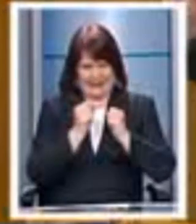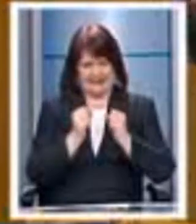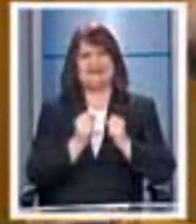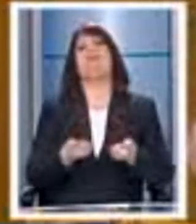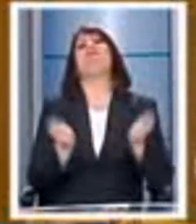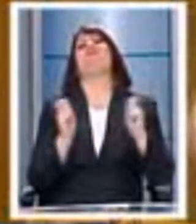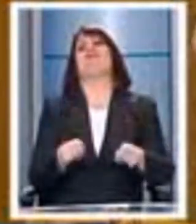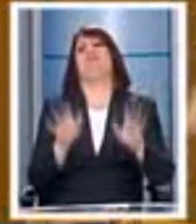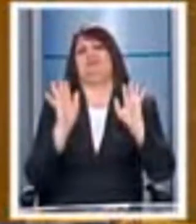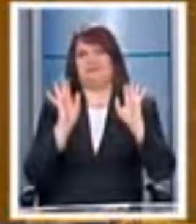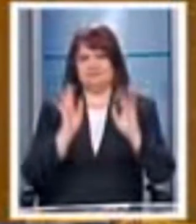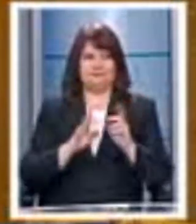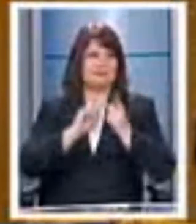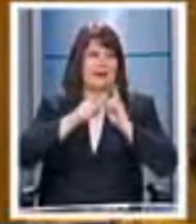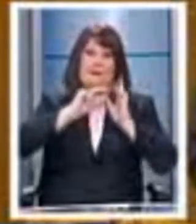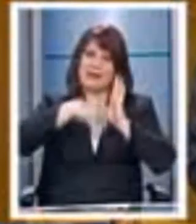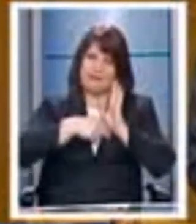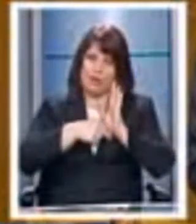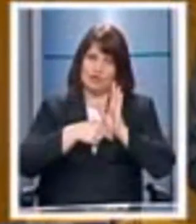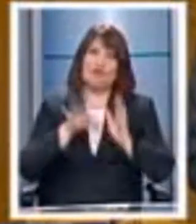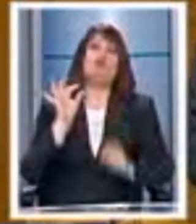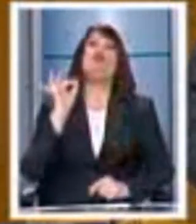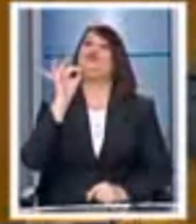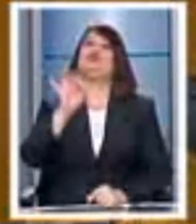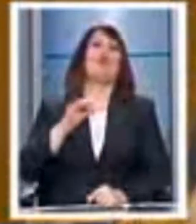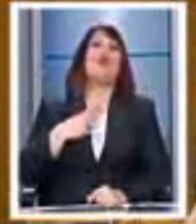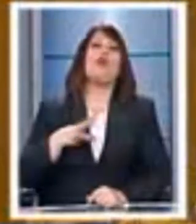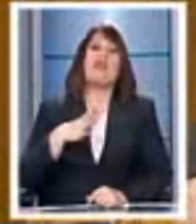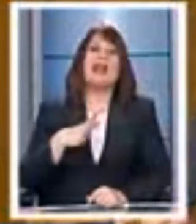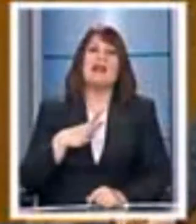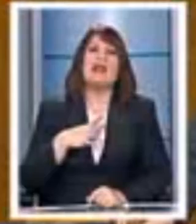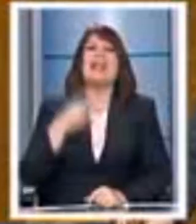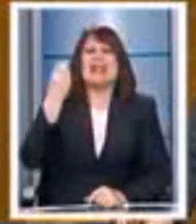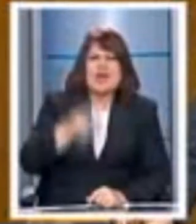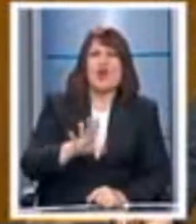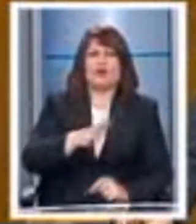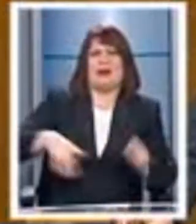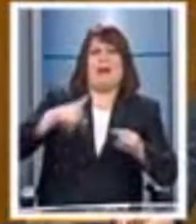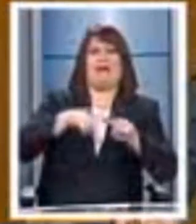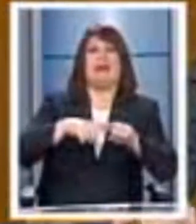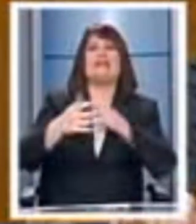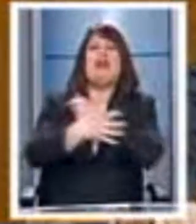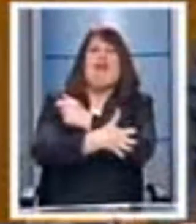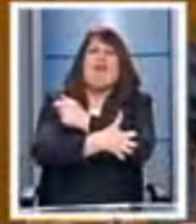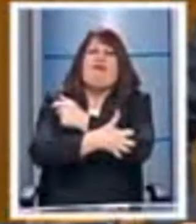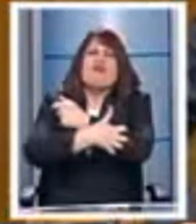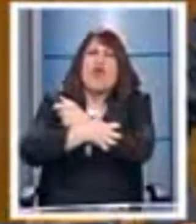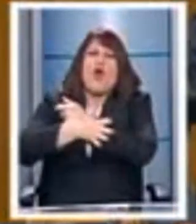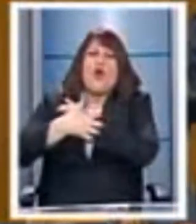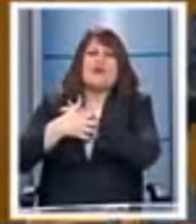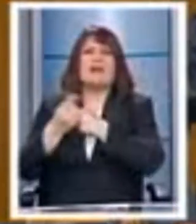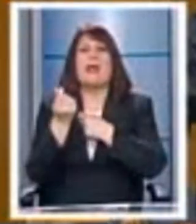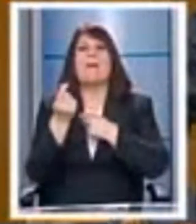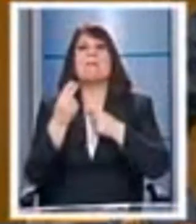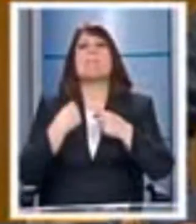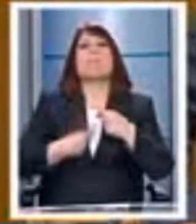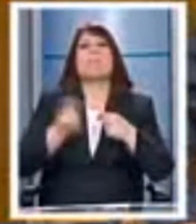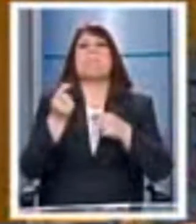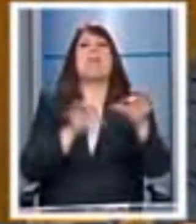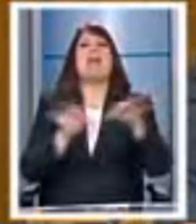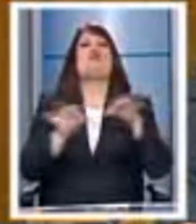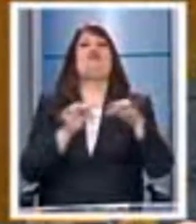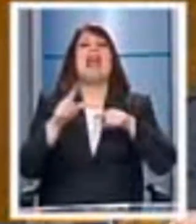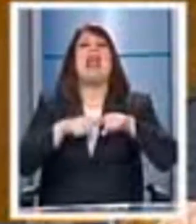Το μνημόνιο είχε και έχει σαν στόχο την φτωχοποίηση των Ελλήνων και την εκποίηση της δημόσιας